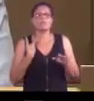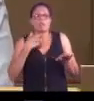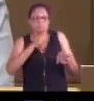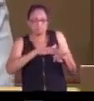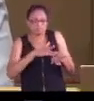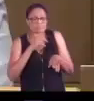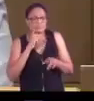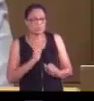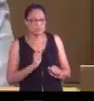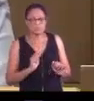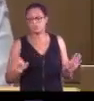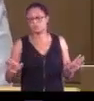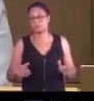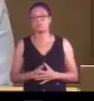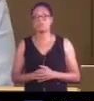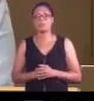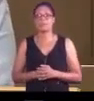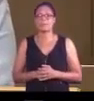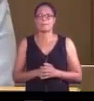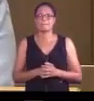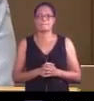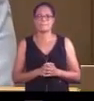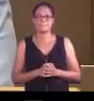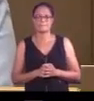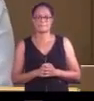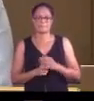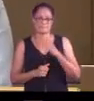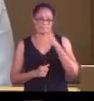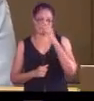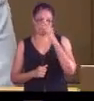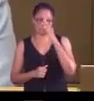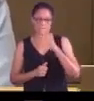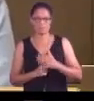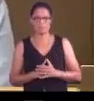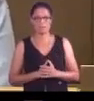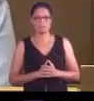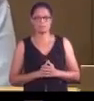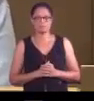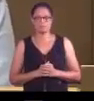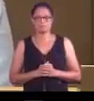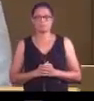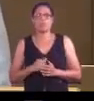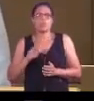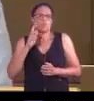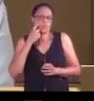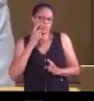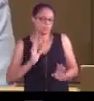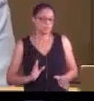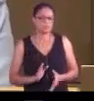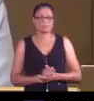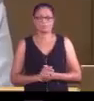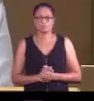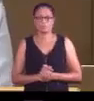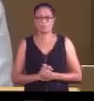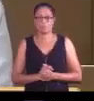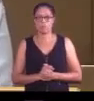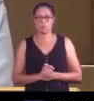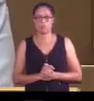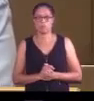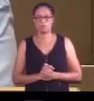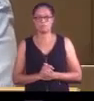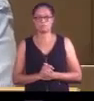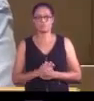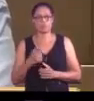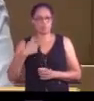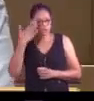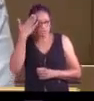faite aux collègues présidents de la CAO. Bon, en tout cas, on verra. On verra. J'ai certaines expériences dans ça, mais je sais aussi